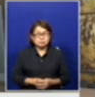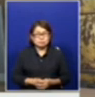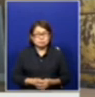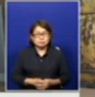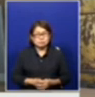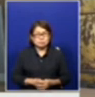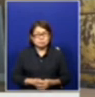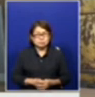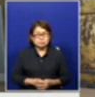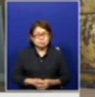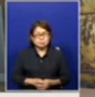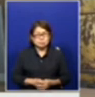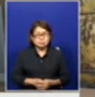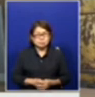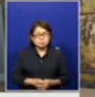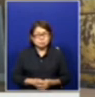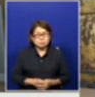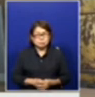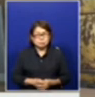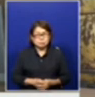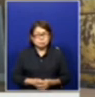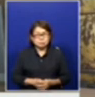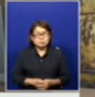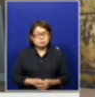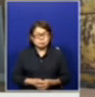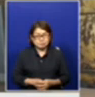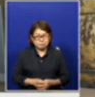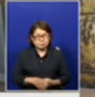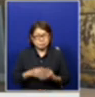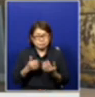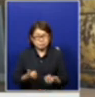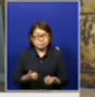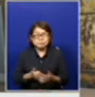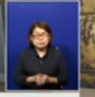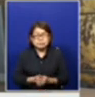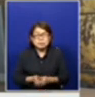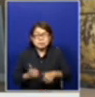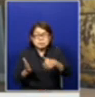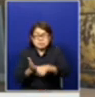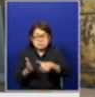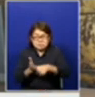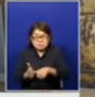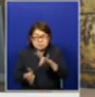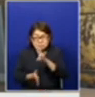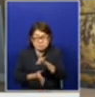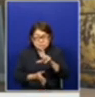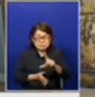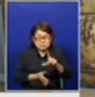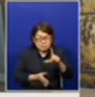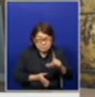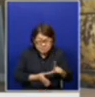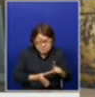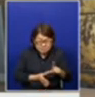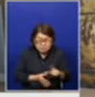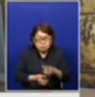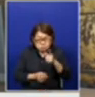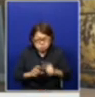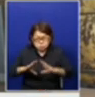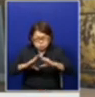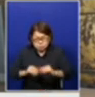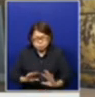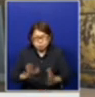ปลดหนี้สาธารณะท่านประธานครับวันนี้เราต้องมาเริ่มเมกะโปรเจกต์